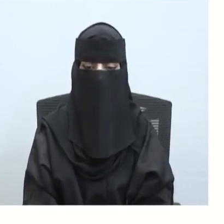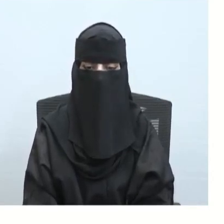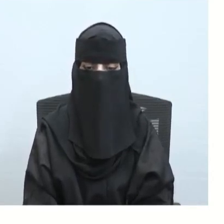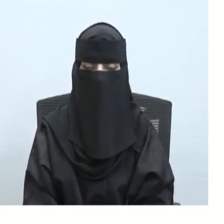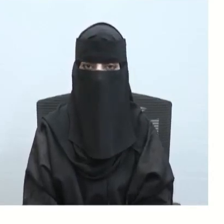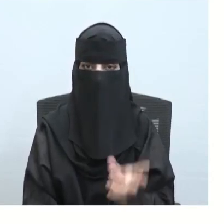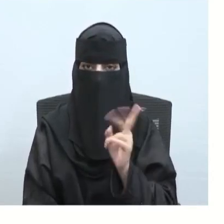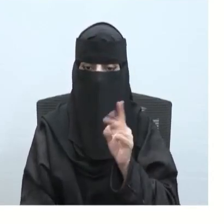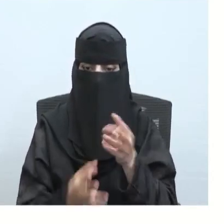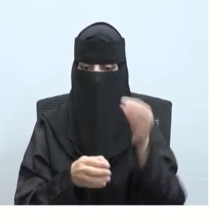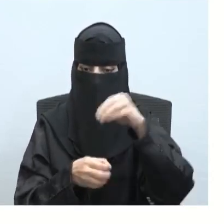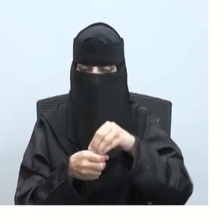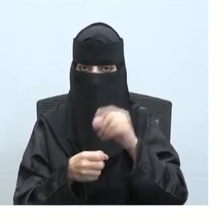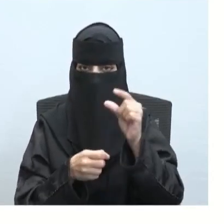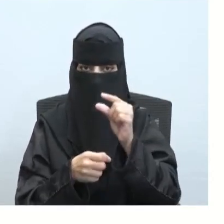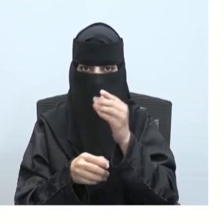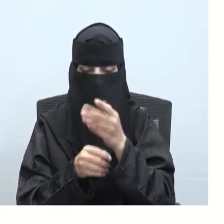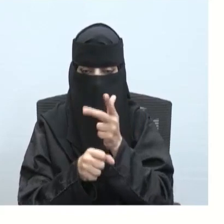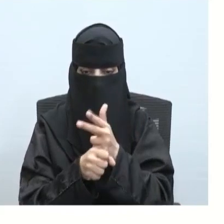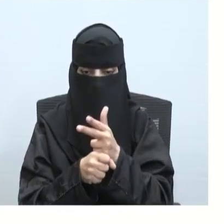بعد ذلك قمنا بإدراج المقطع